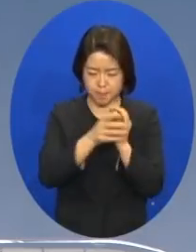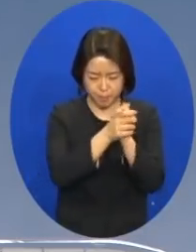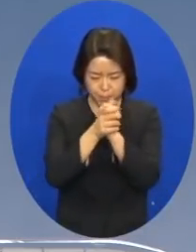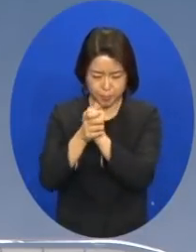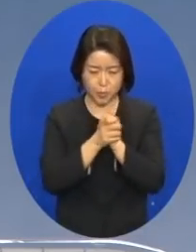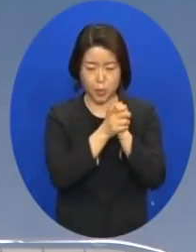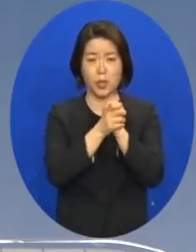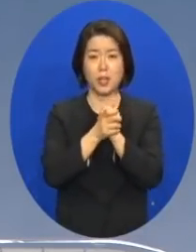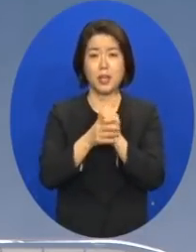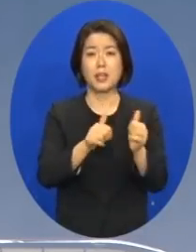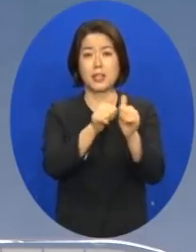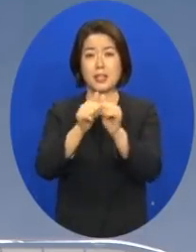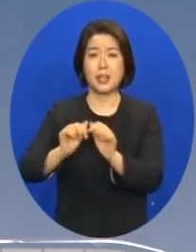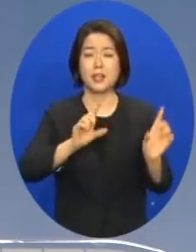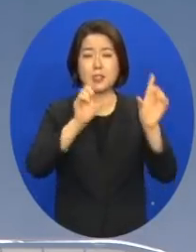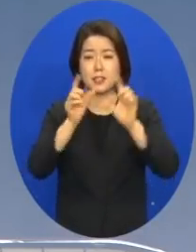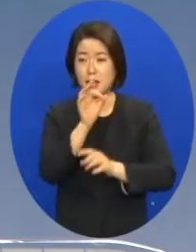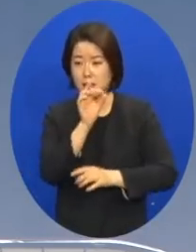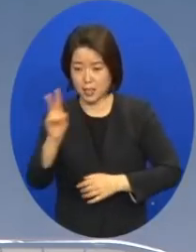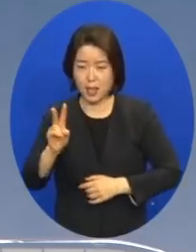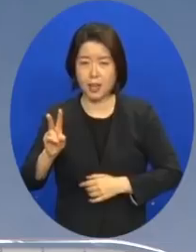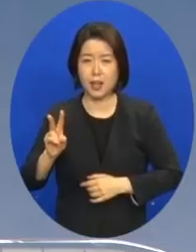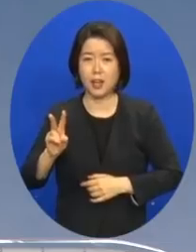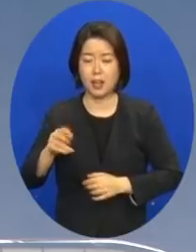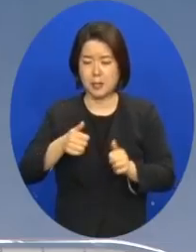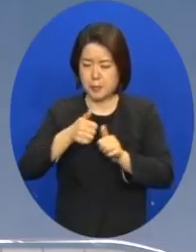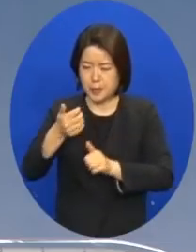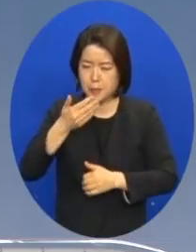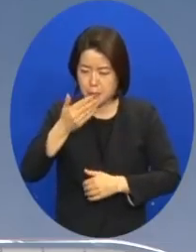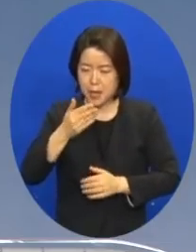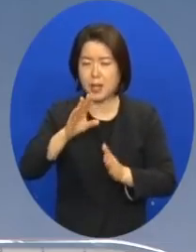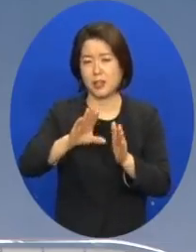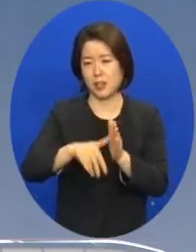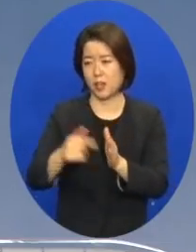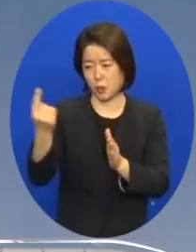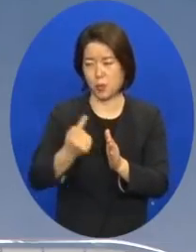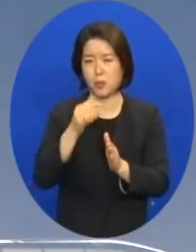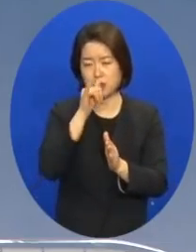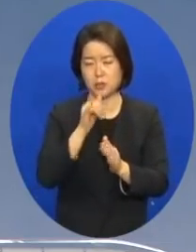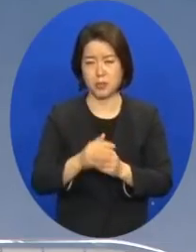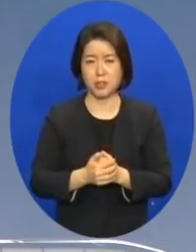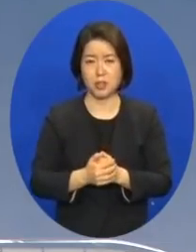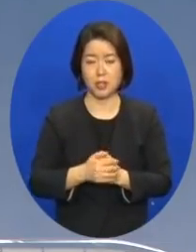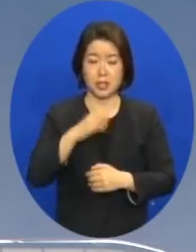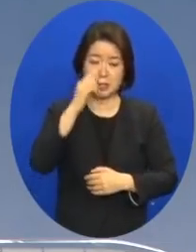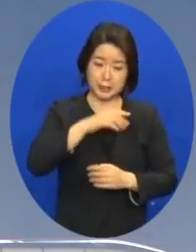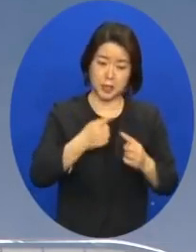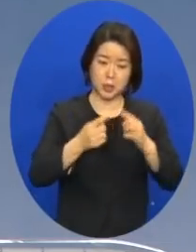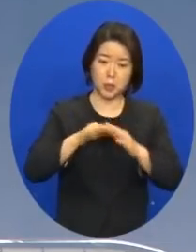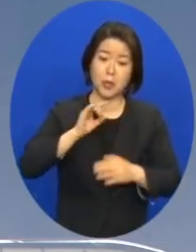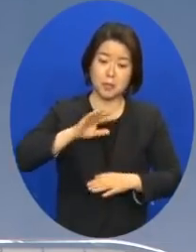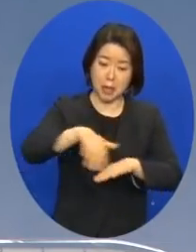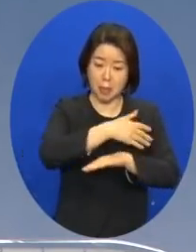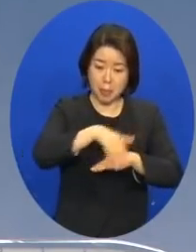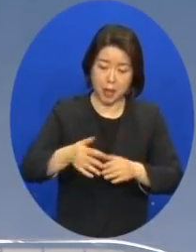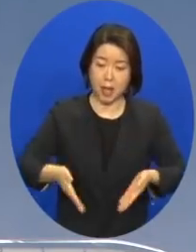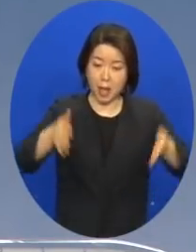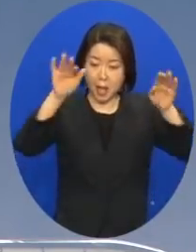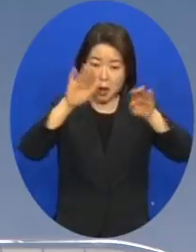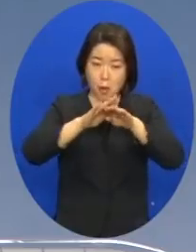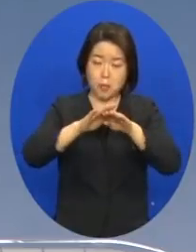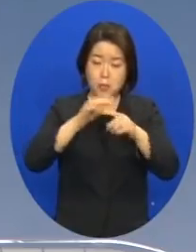동행하며 살아야만 살아낼 수 있는 때가 왔다는 겁니다. 그냥 교회만 다니, 이 건물인